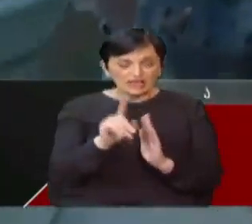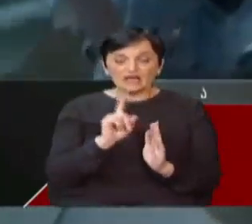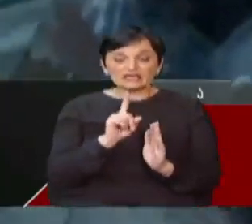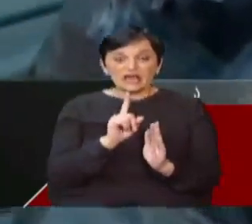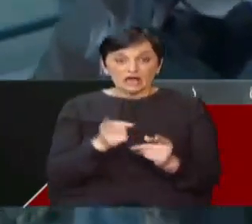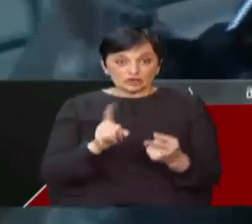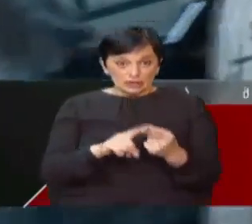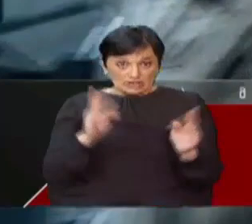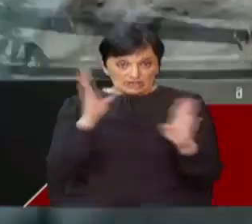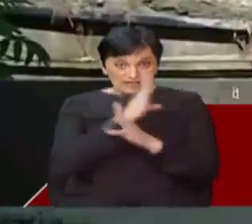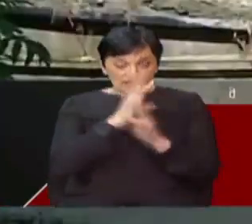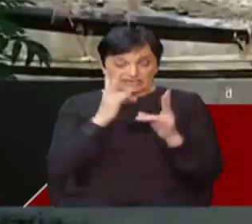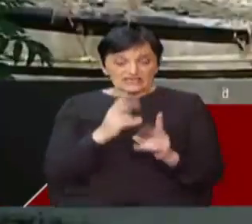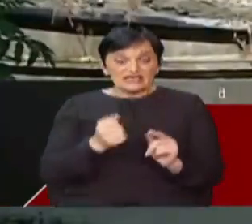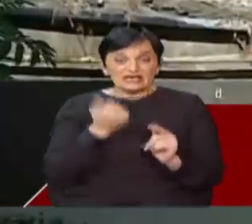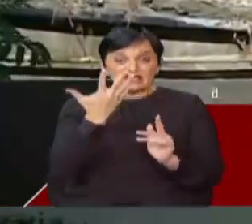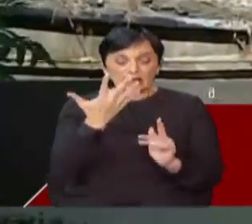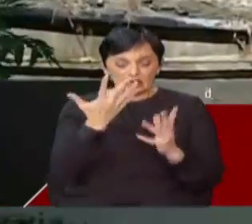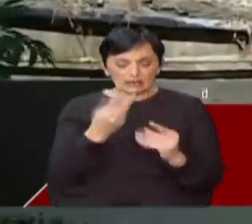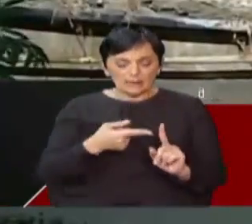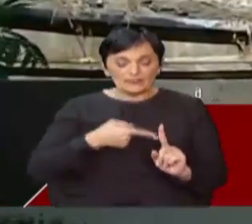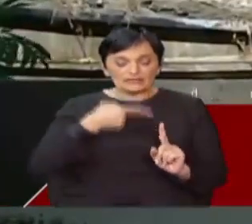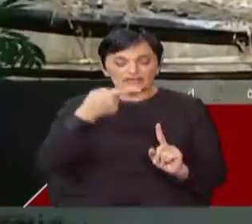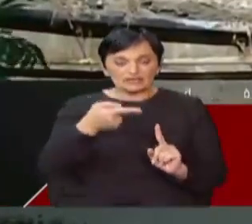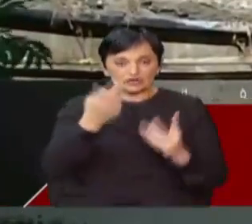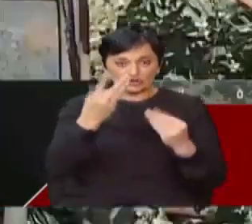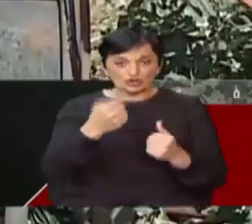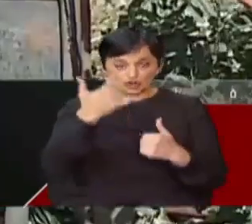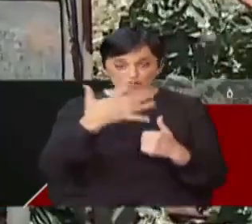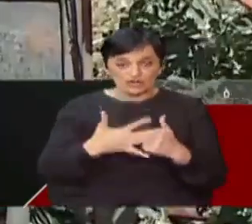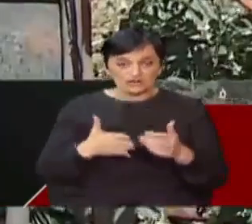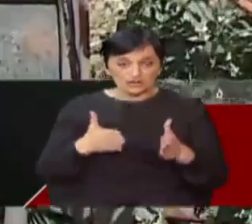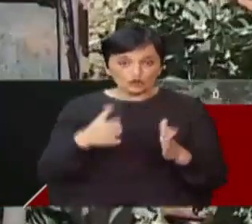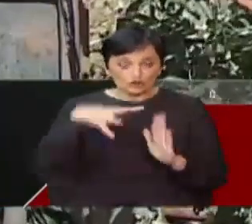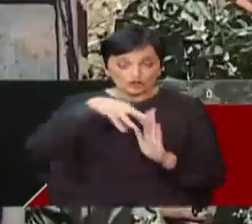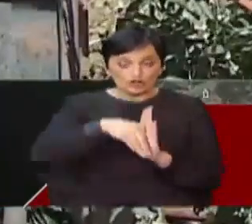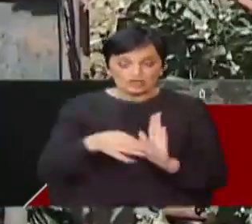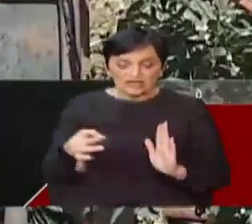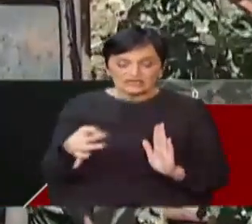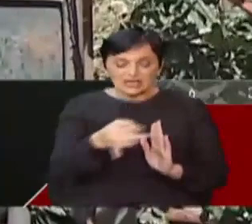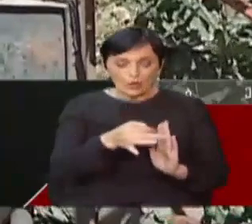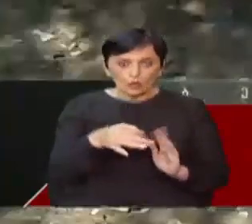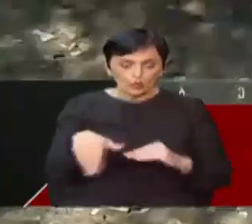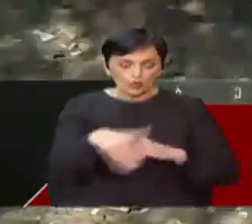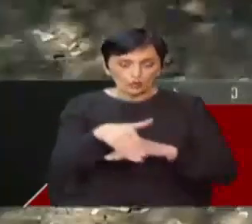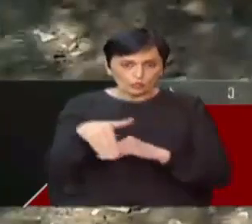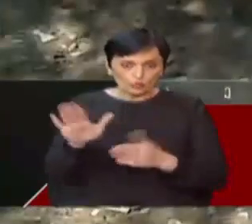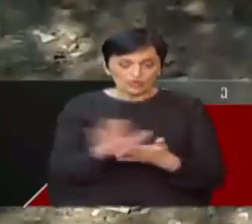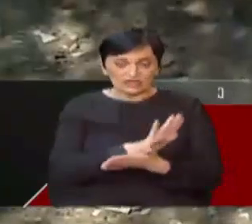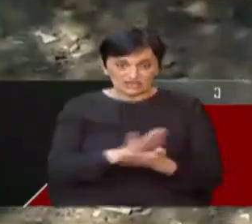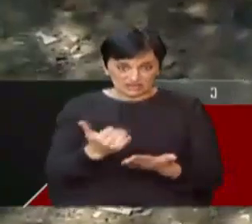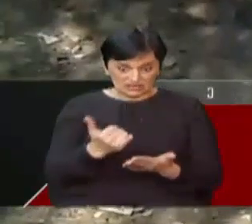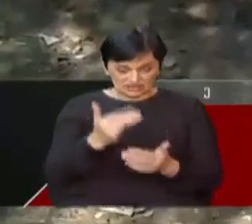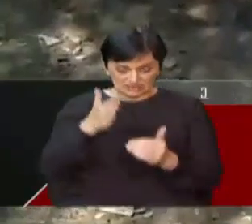შეეხება სტიქიიდან რამდენიმე დღის შემდეგ ცენტრალური გზების და შიდა საუბნო გზების გაწმენდა უკვე დასკვნით